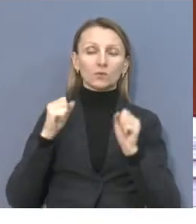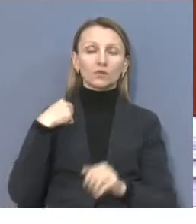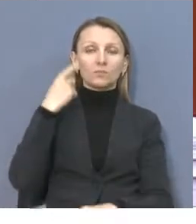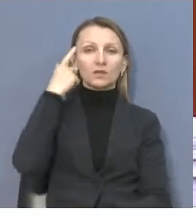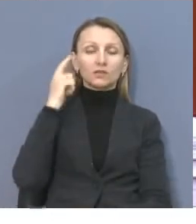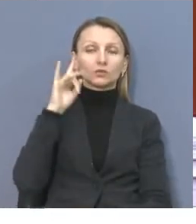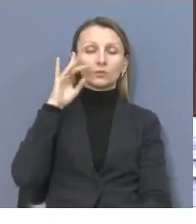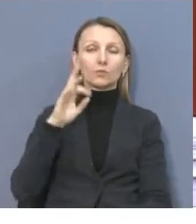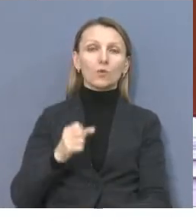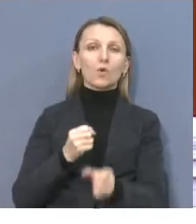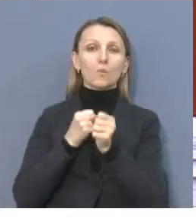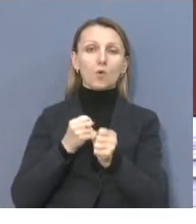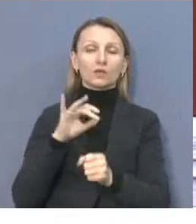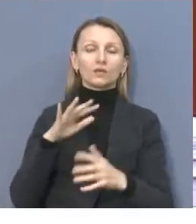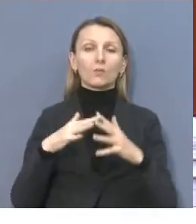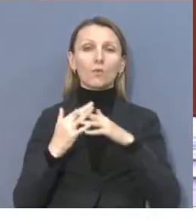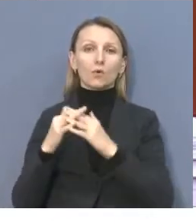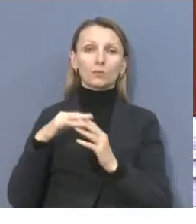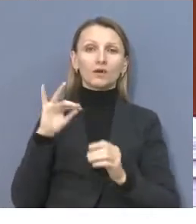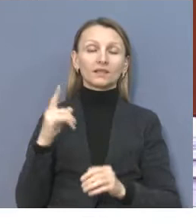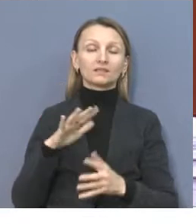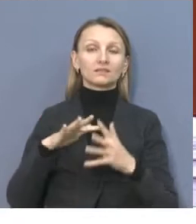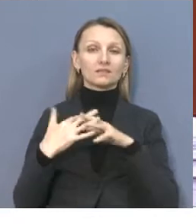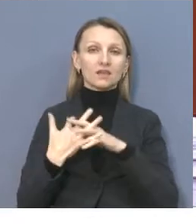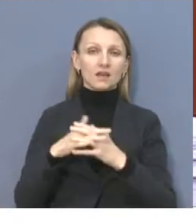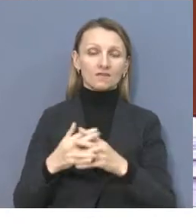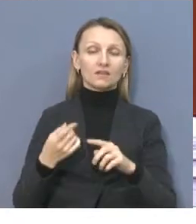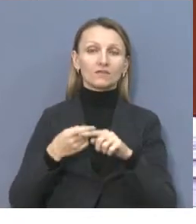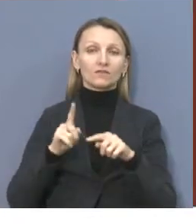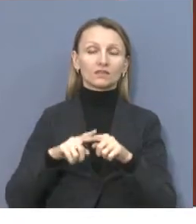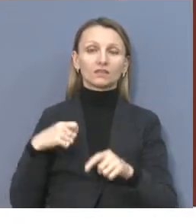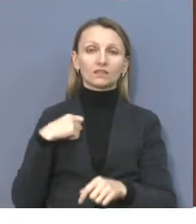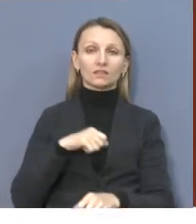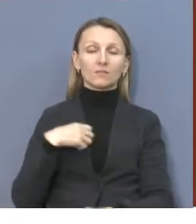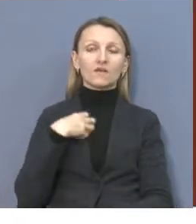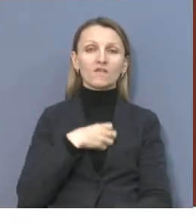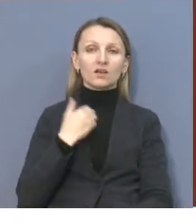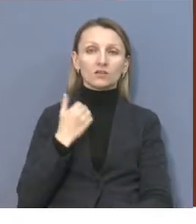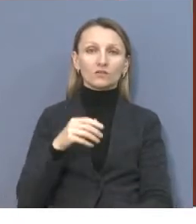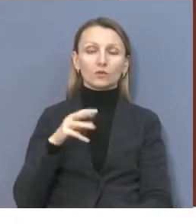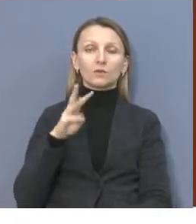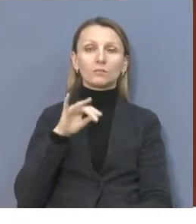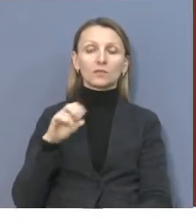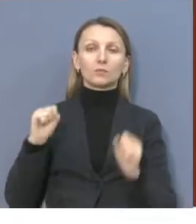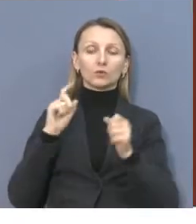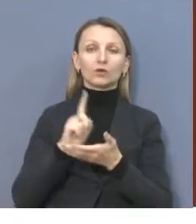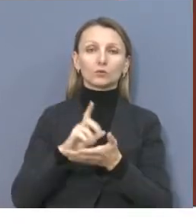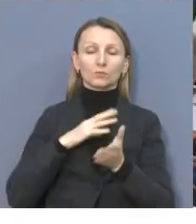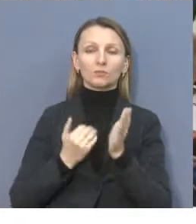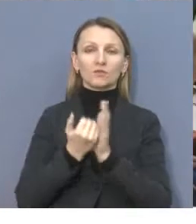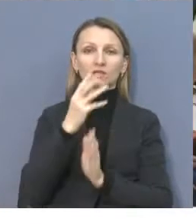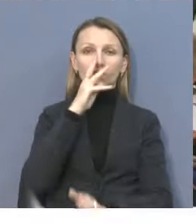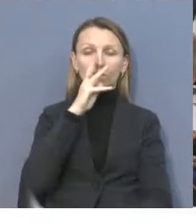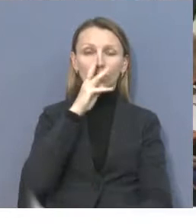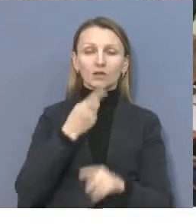чемпионы по боксу и борьбе родом из сельской местности поэтому одной из основных задач ему не спорта должно стать повышение зарплаты